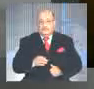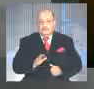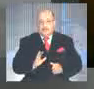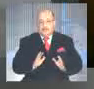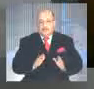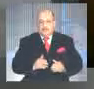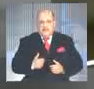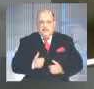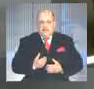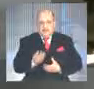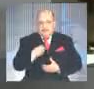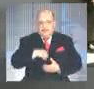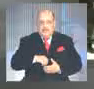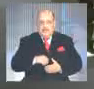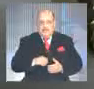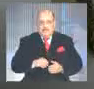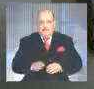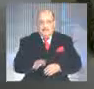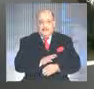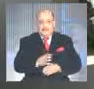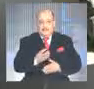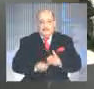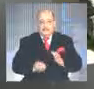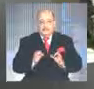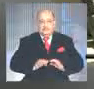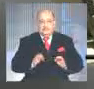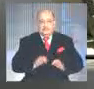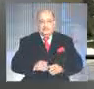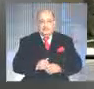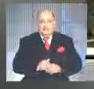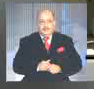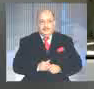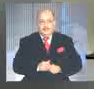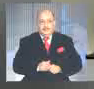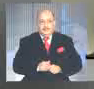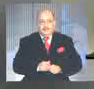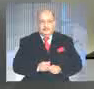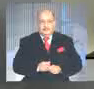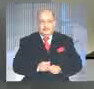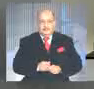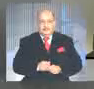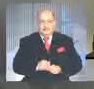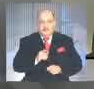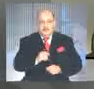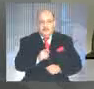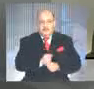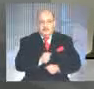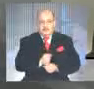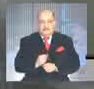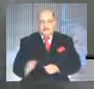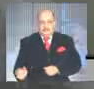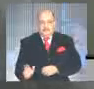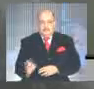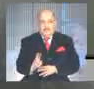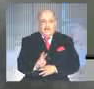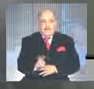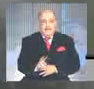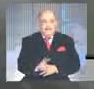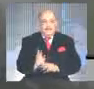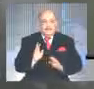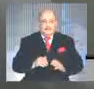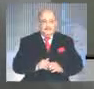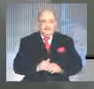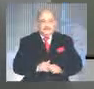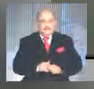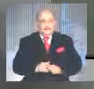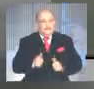لله معناها. كمال الجريدي هو عينة من الأشخاص ذوي الحاجيات الخصوصية نجحت في بناء حياتها المهنية